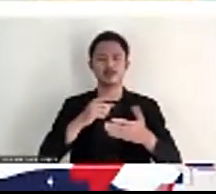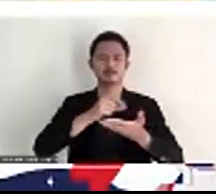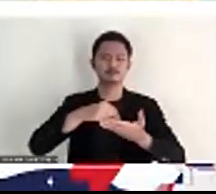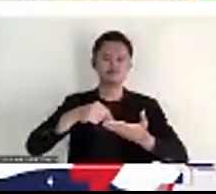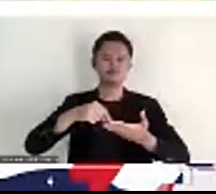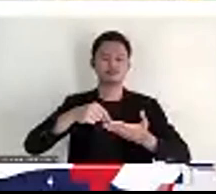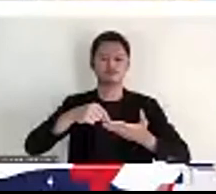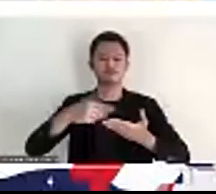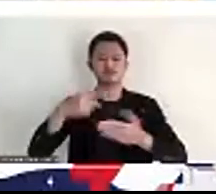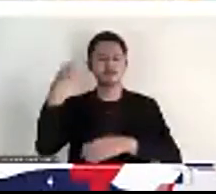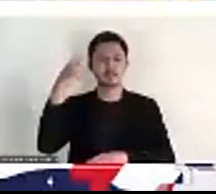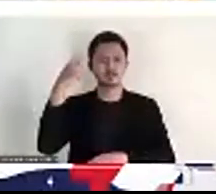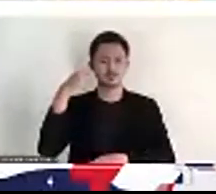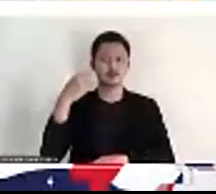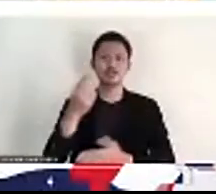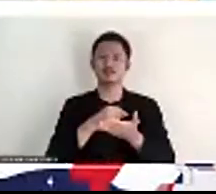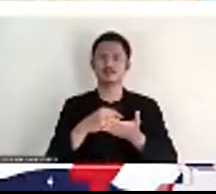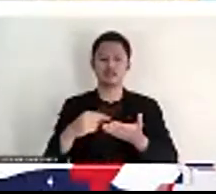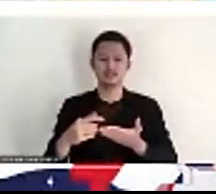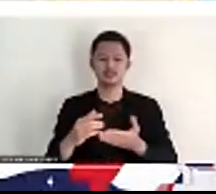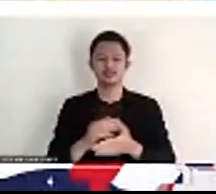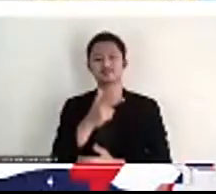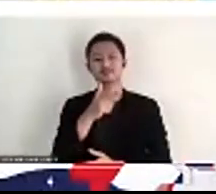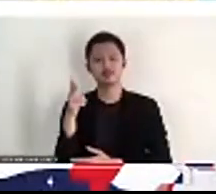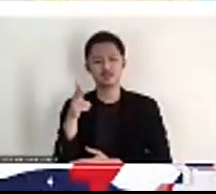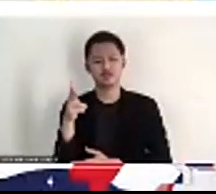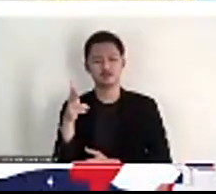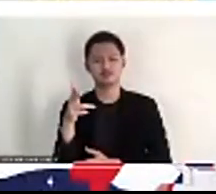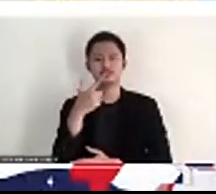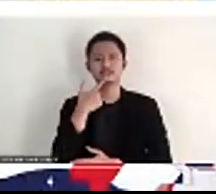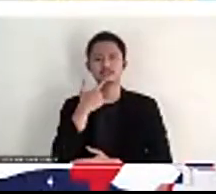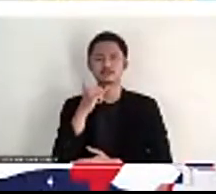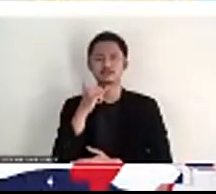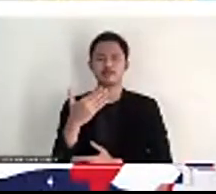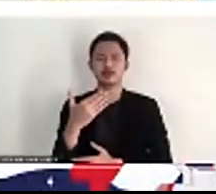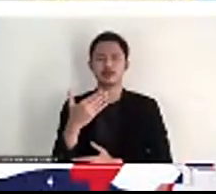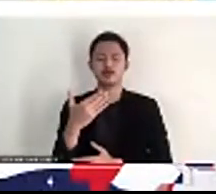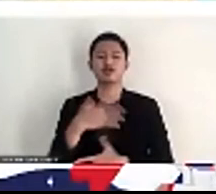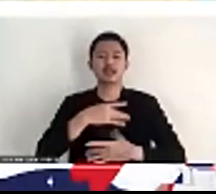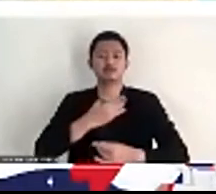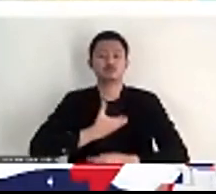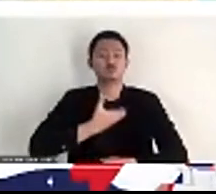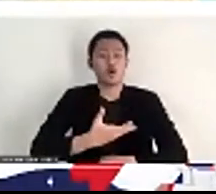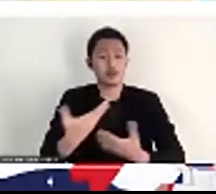video karya grafis dan sebagainya sesuai dengan peminatannya